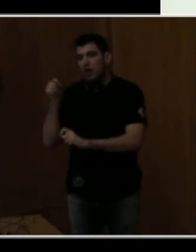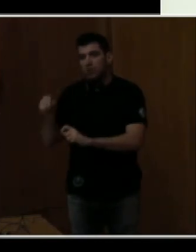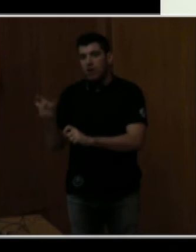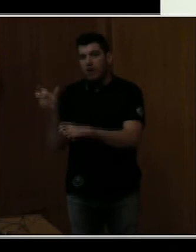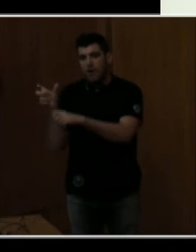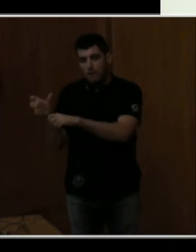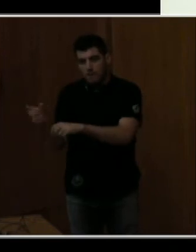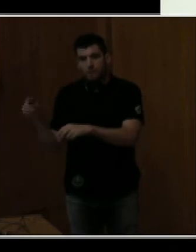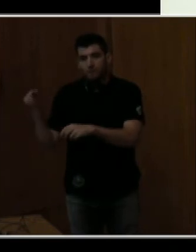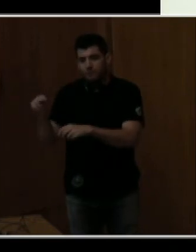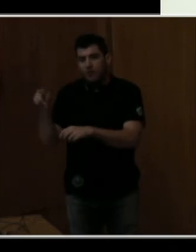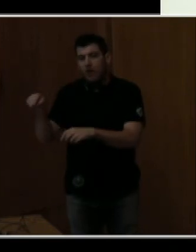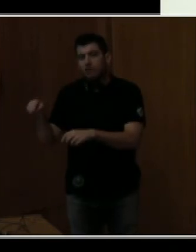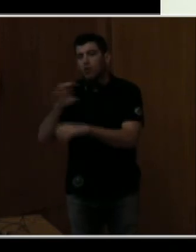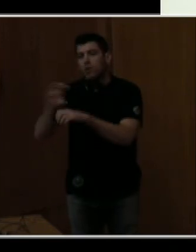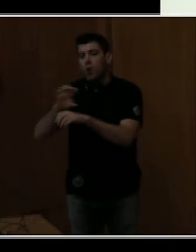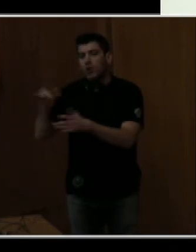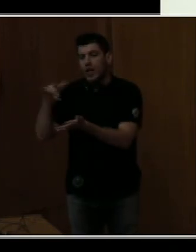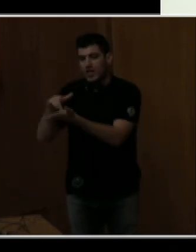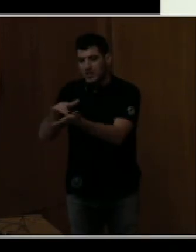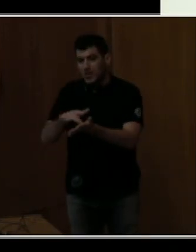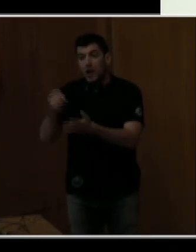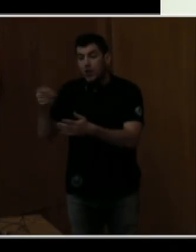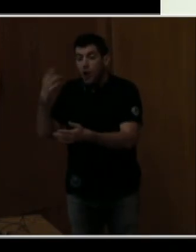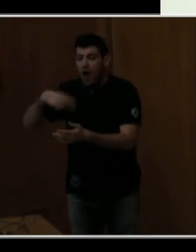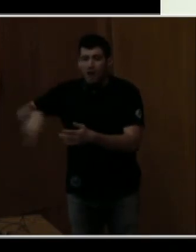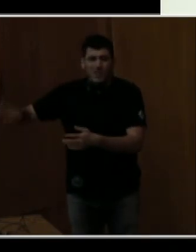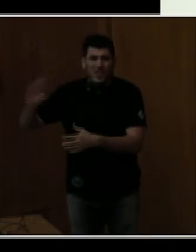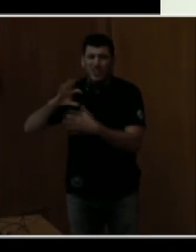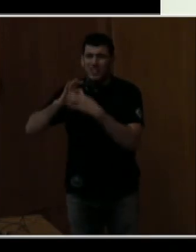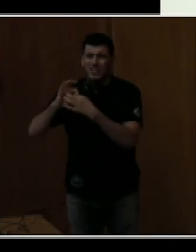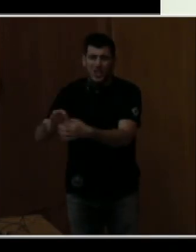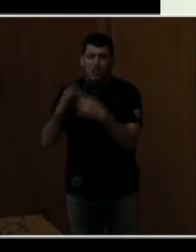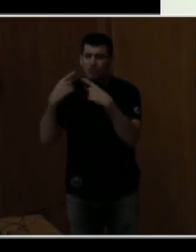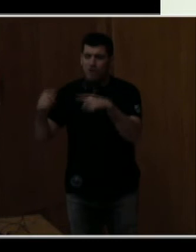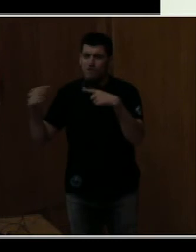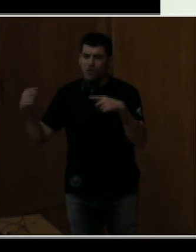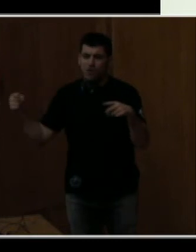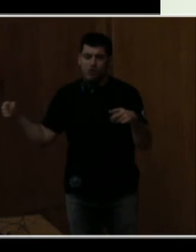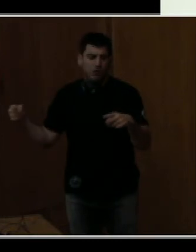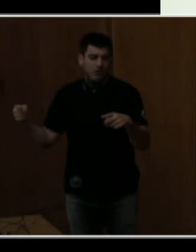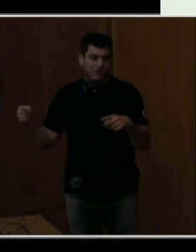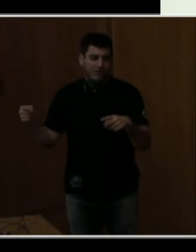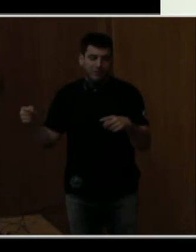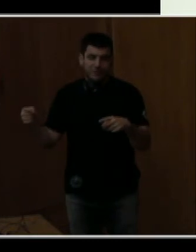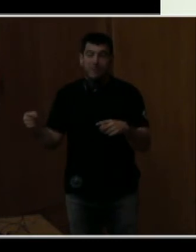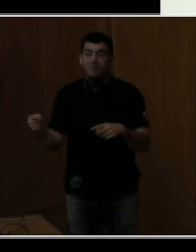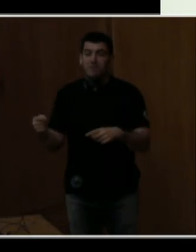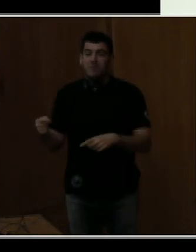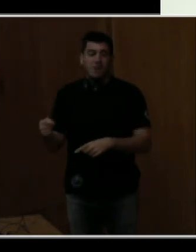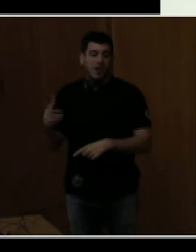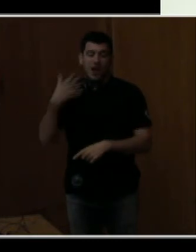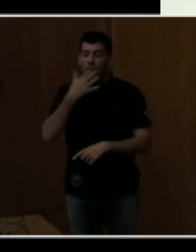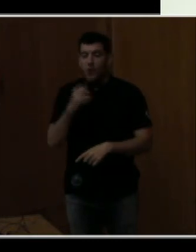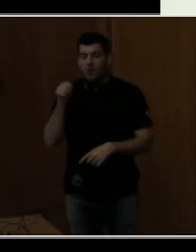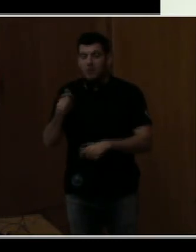τέτοια υπολογιστικά κέντρα, είναι ότι υπάρχει συνεχής αύξηση για χωρητικότητα. Δηλαδή, παρόλο που θεωρούμε ότι εμείς φτιάχνουμε τα πολύ